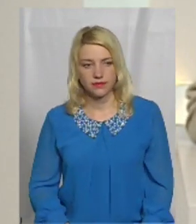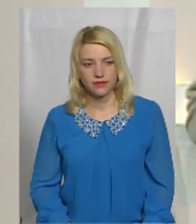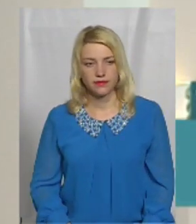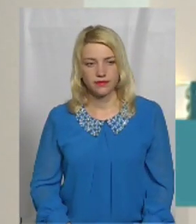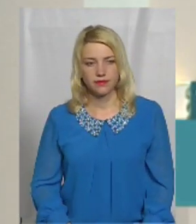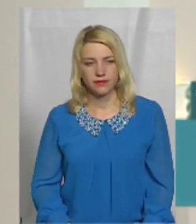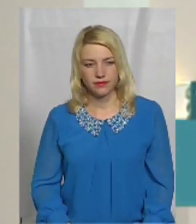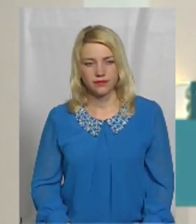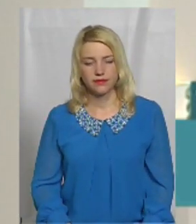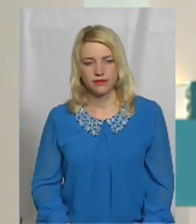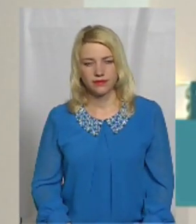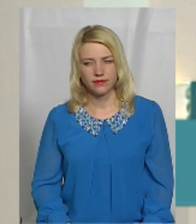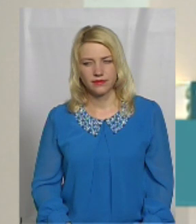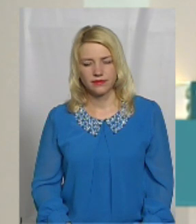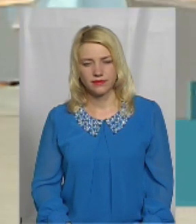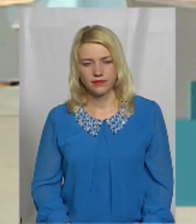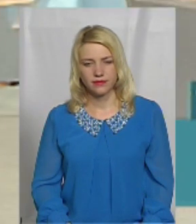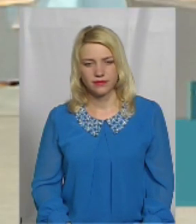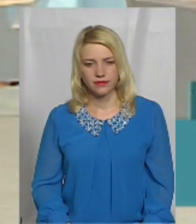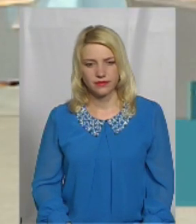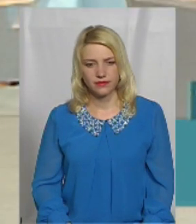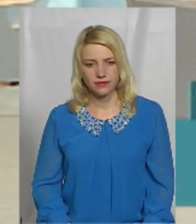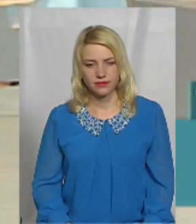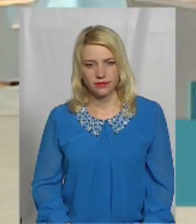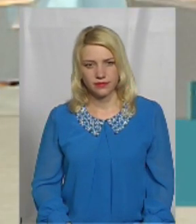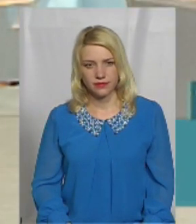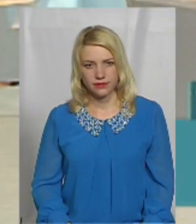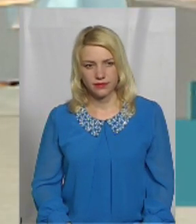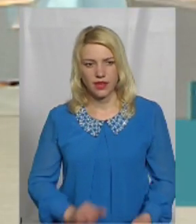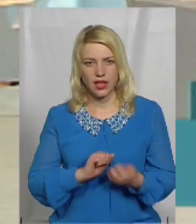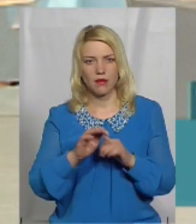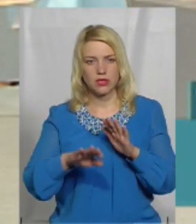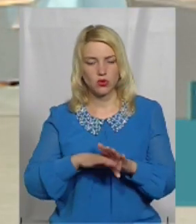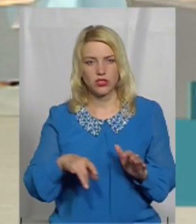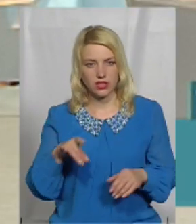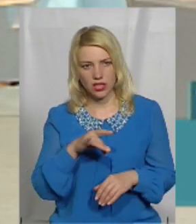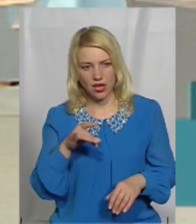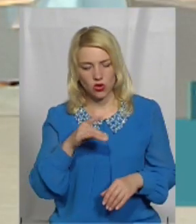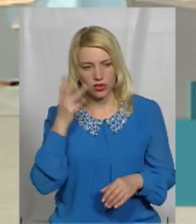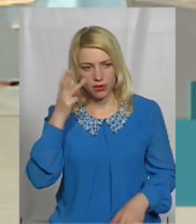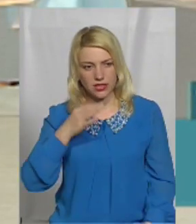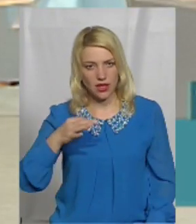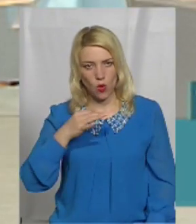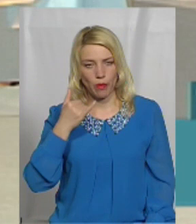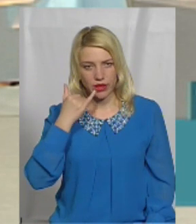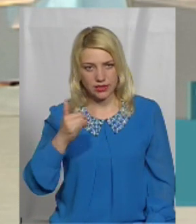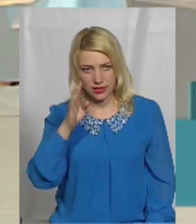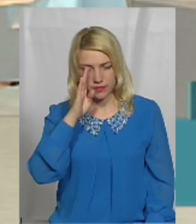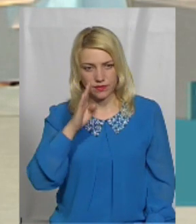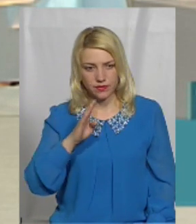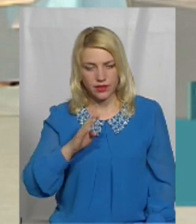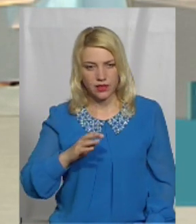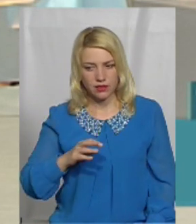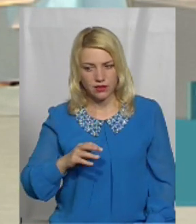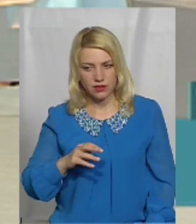Алло. Добрий вечір, я телефоную. Це Локі, Співка, Кам'янець, район Хмельницького області. Питання в